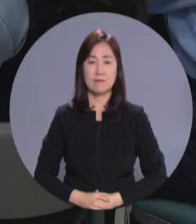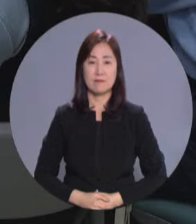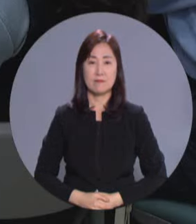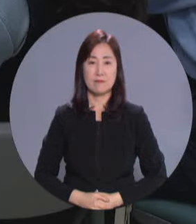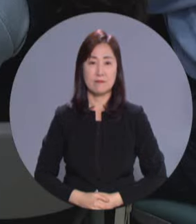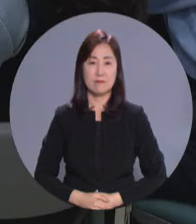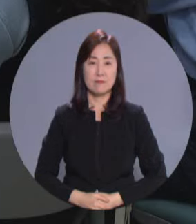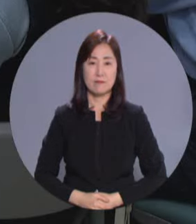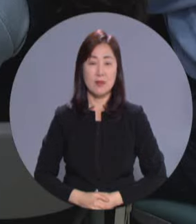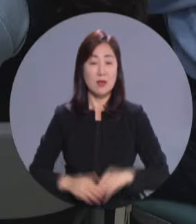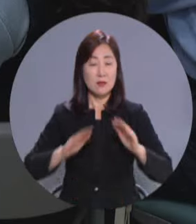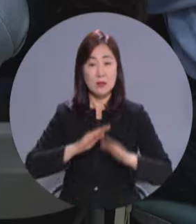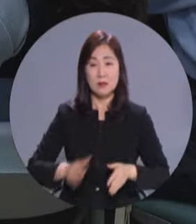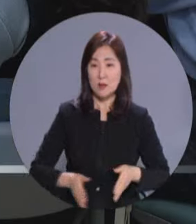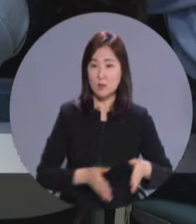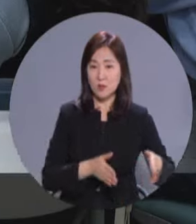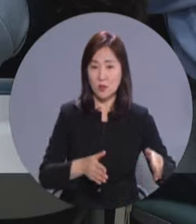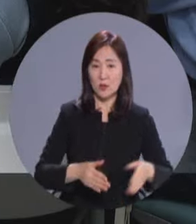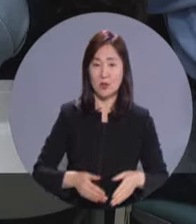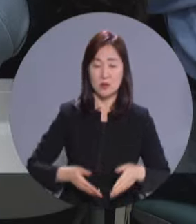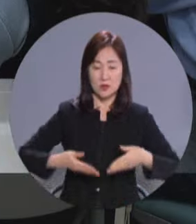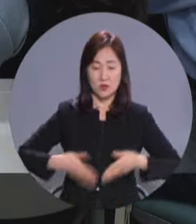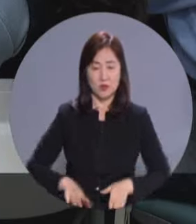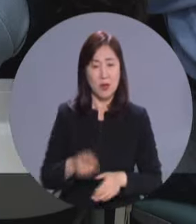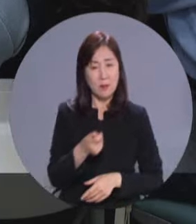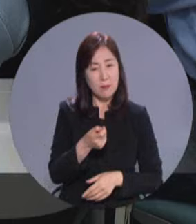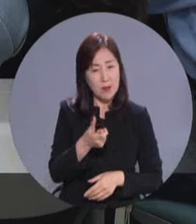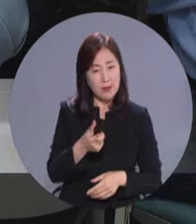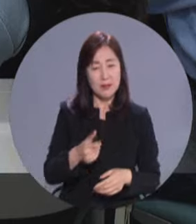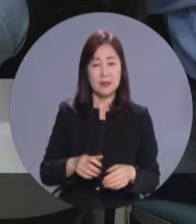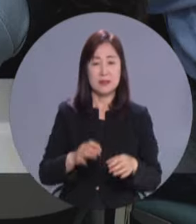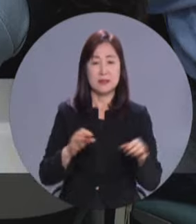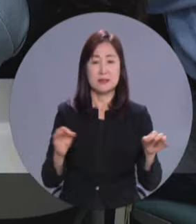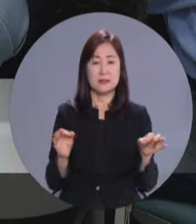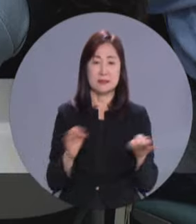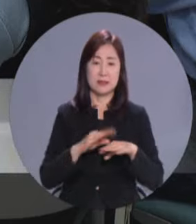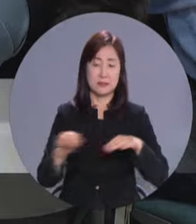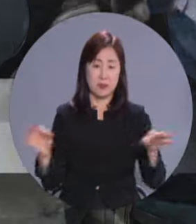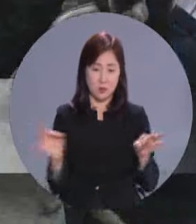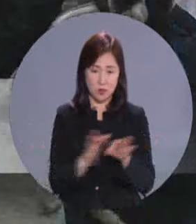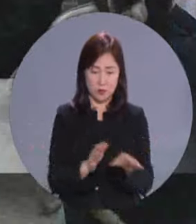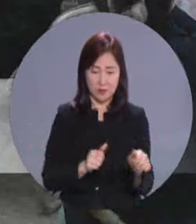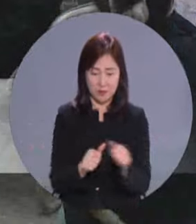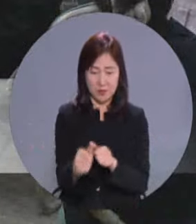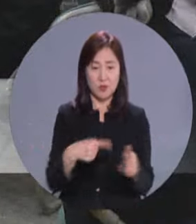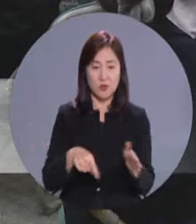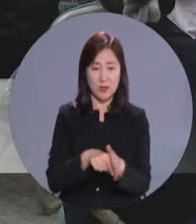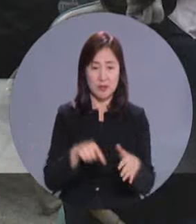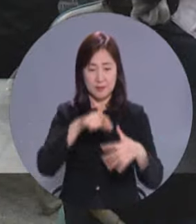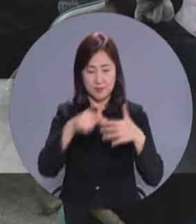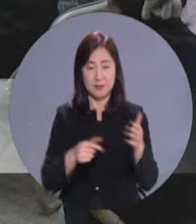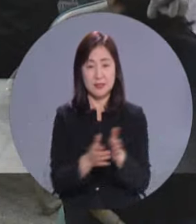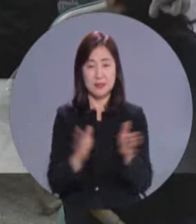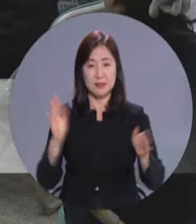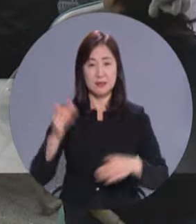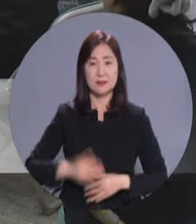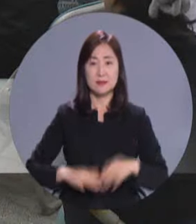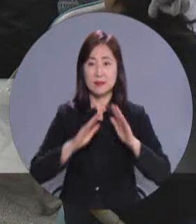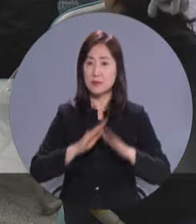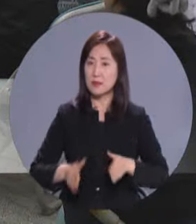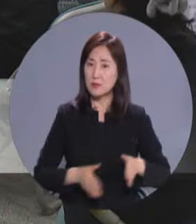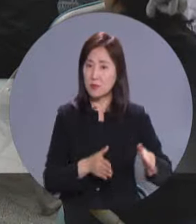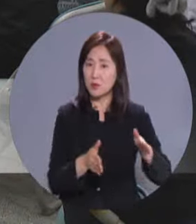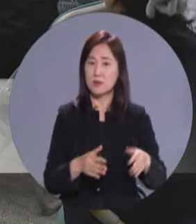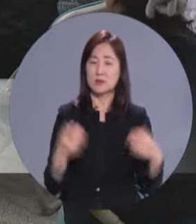유입니다 전라남도가 저출생 지방소 프로젝트를 본격 시행합니다 전라남도는